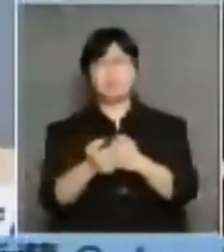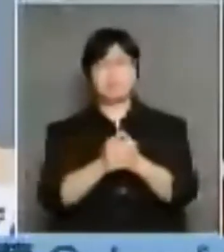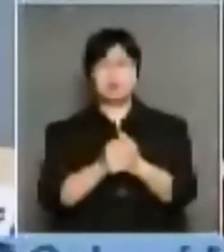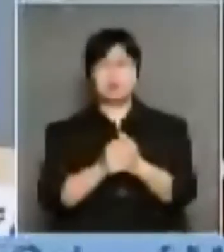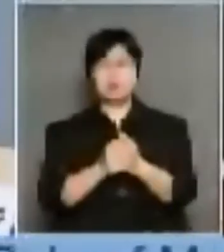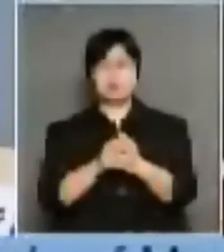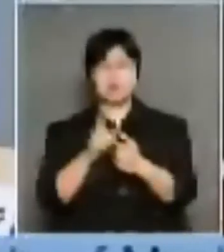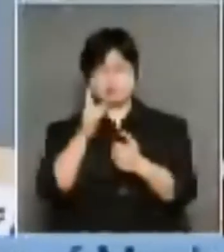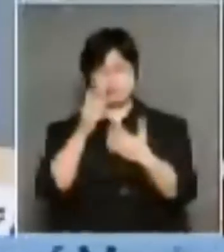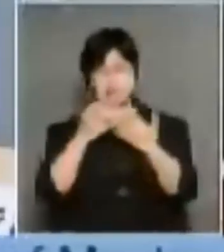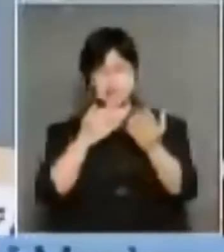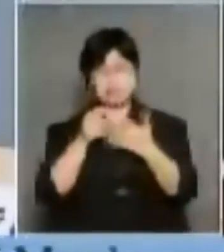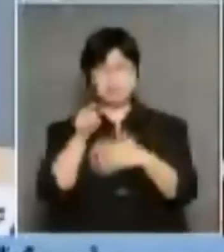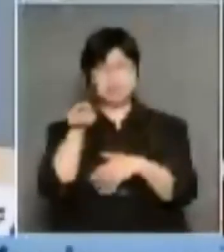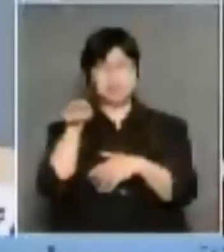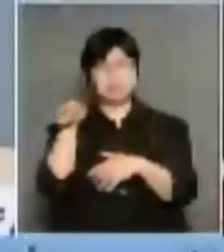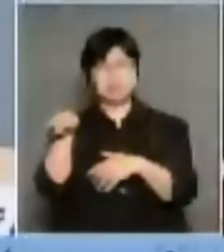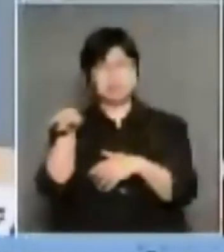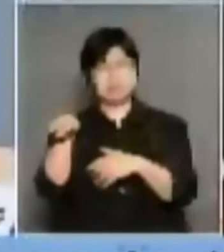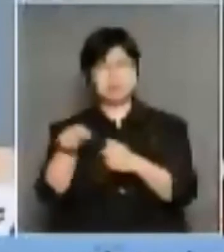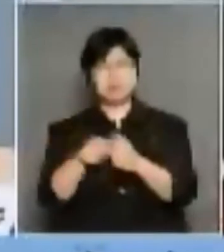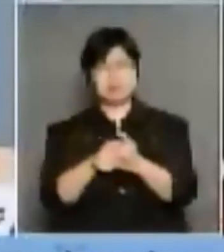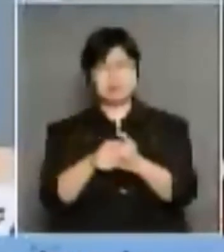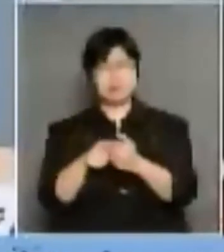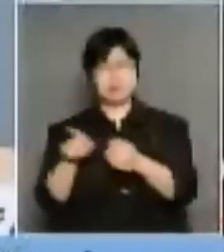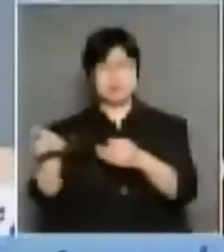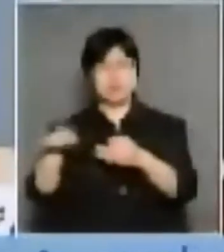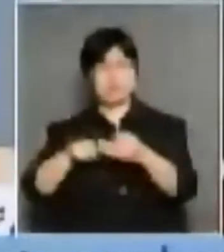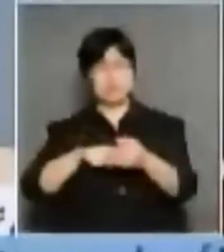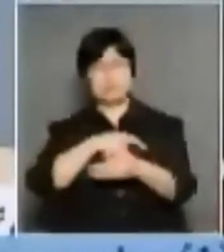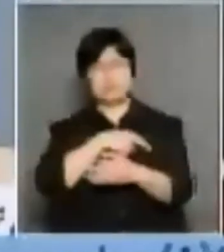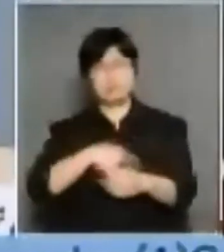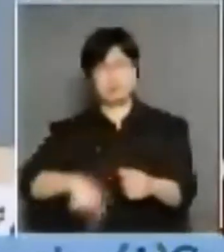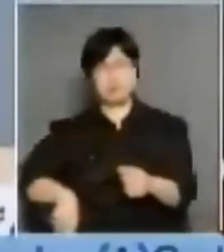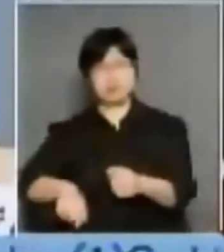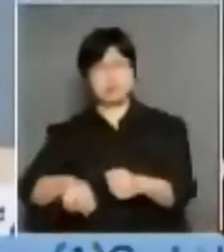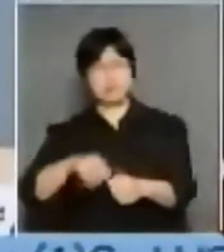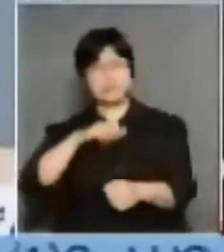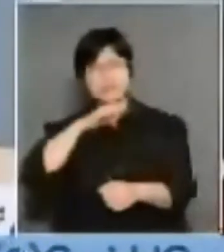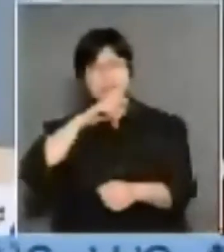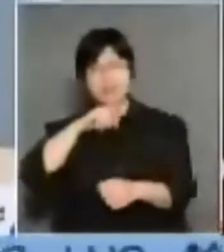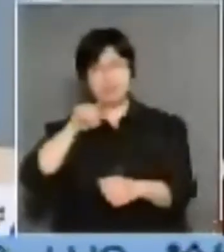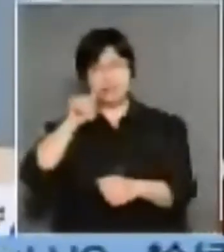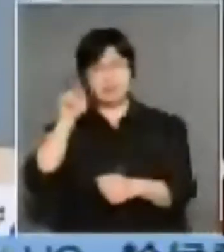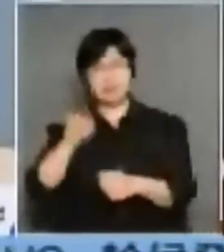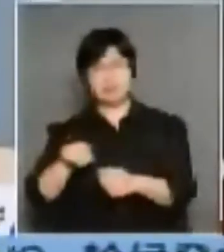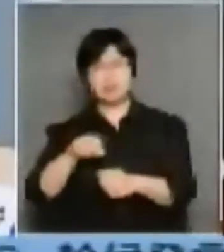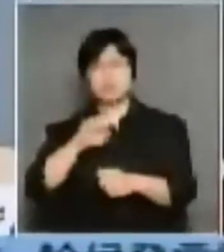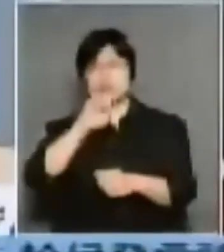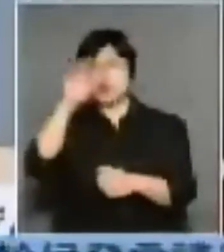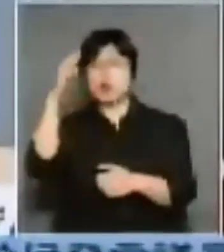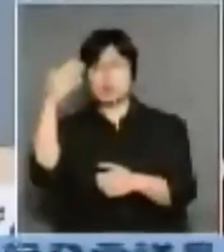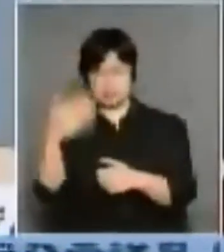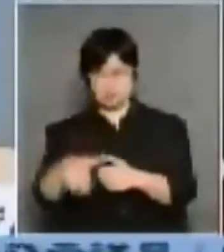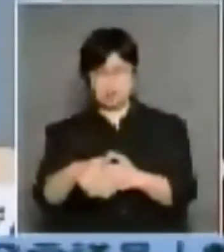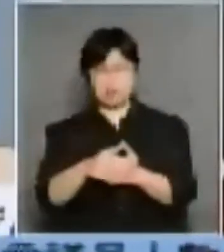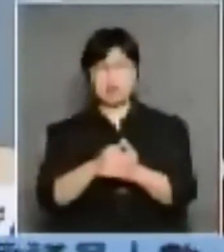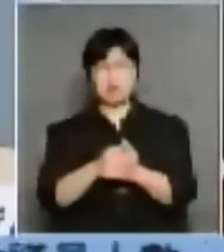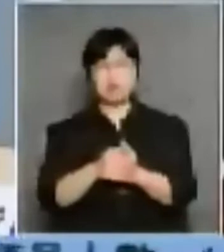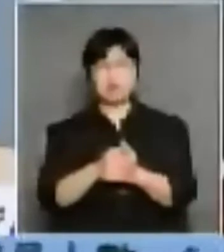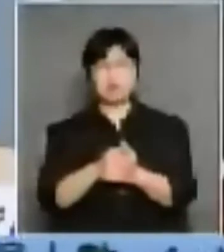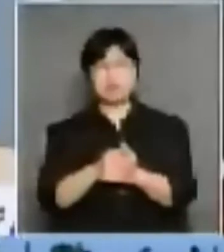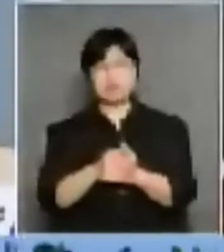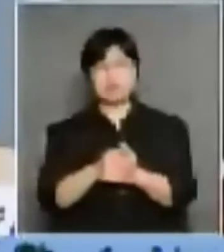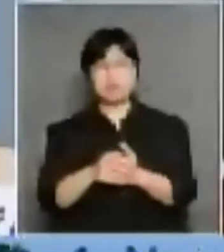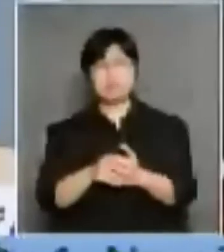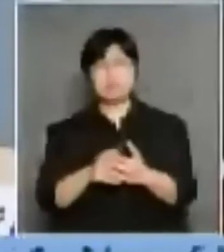樣東西，就是這位這樣的王國興議員講的東西是偽命題來的，講完之後是沒